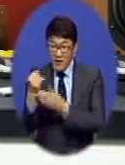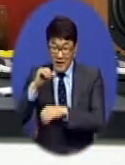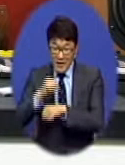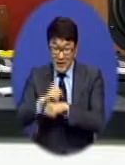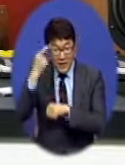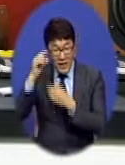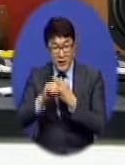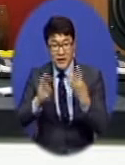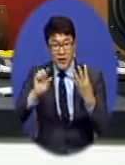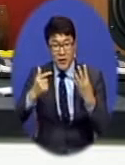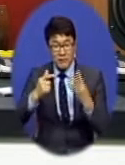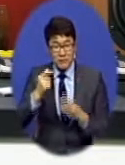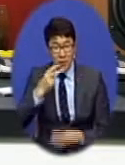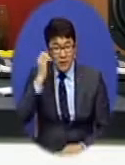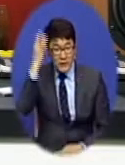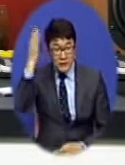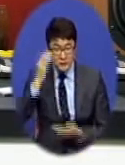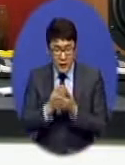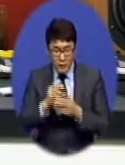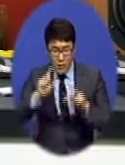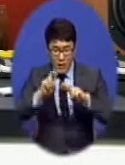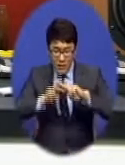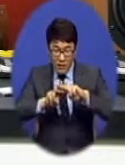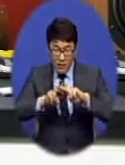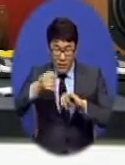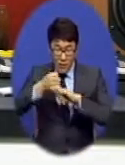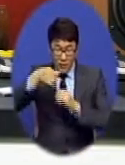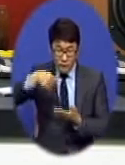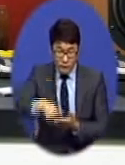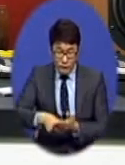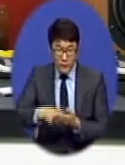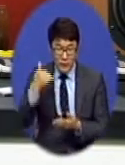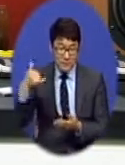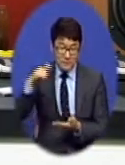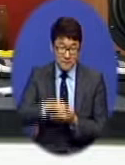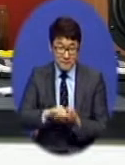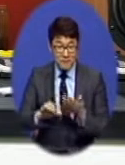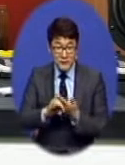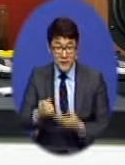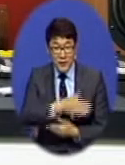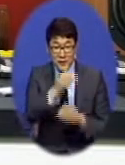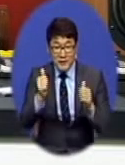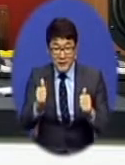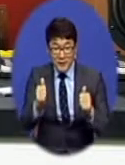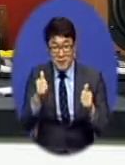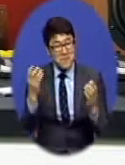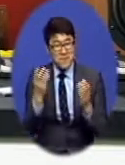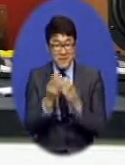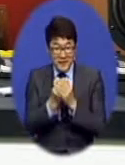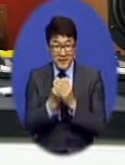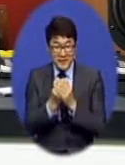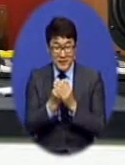생각하시면 4번을 누르시고 잊지 마시고 우물정자 버튼을 꾹 누르시고 전화를 끊으시면 시청자 심사가